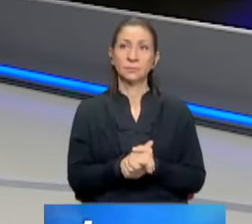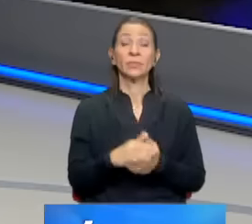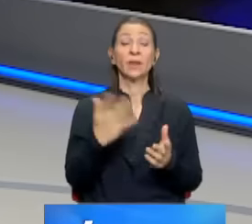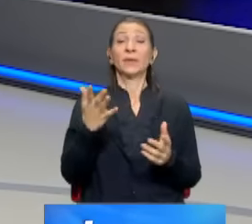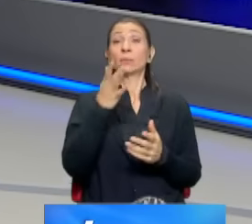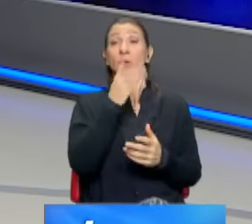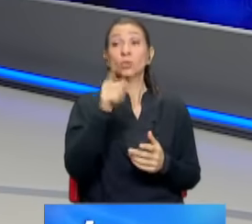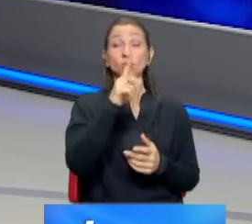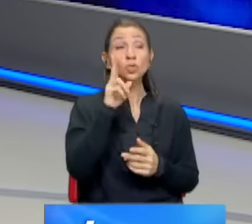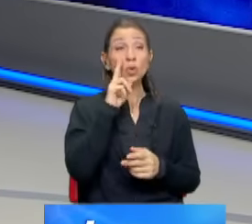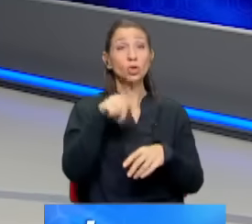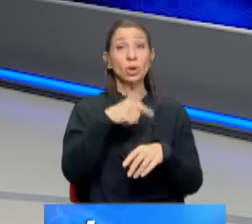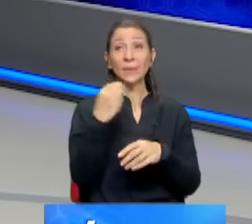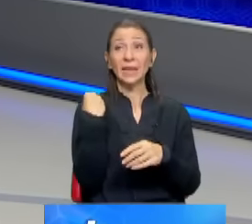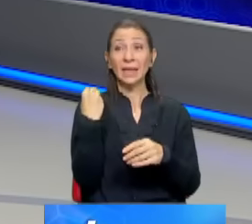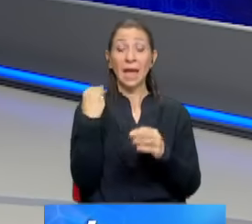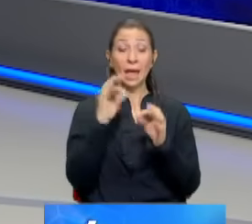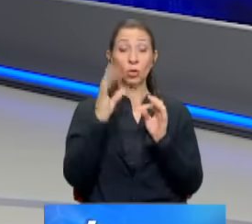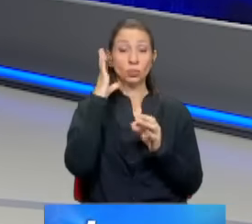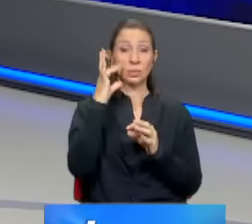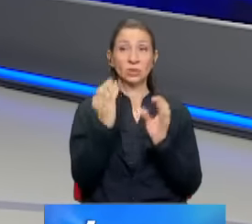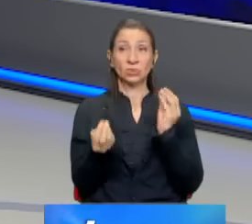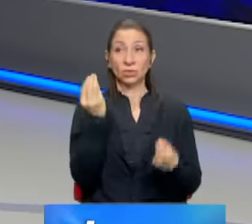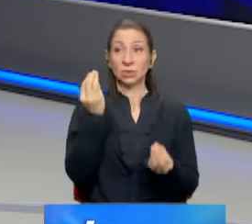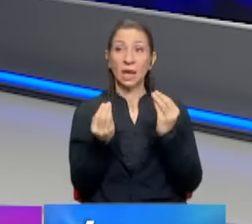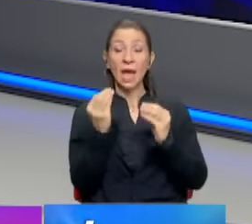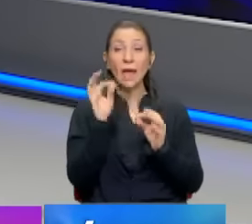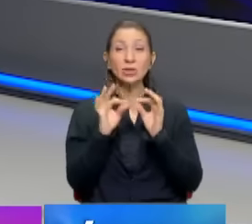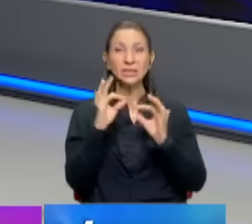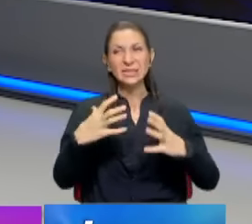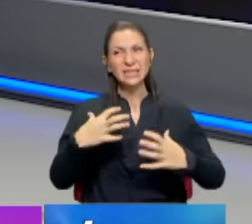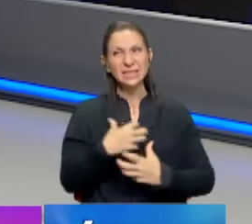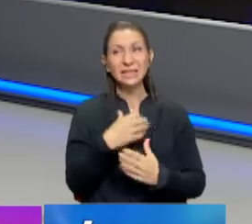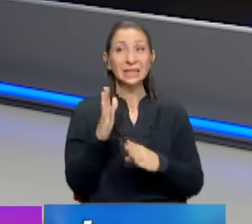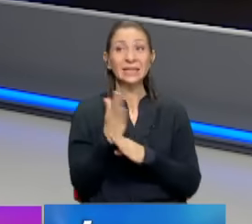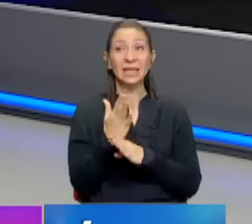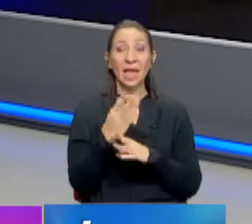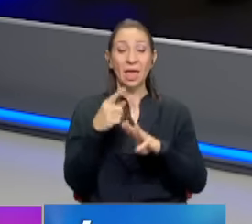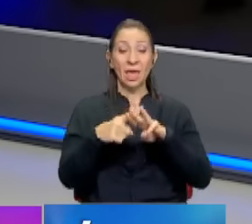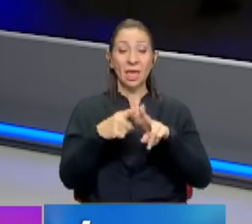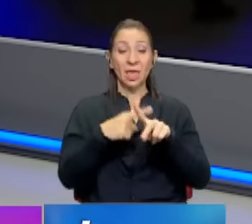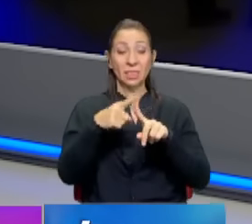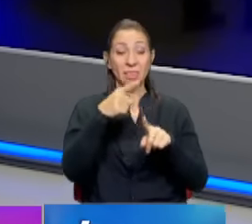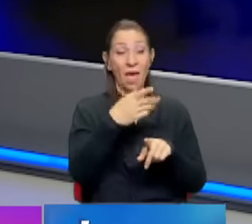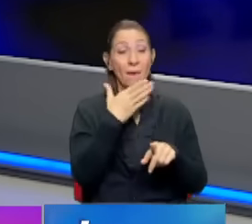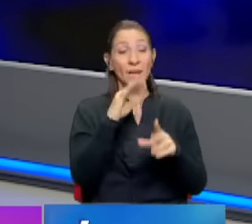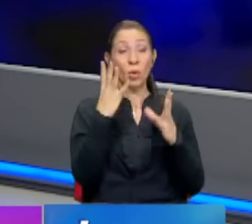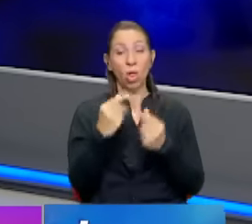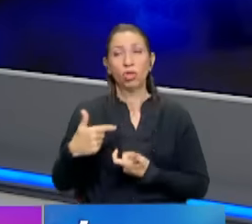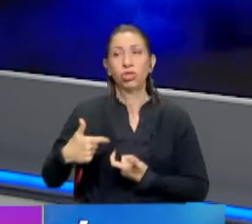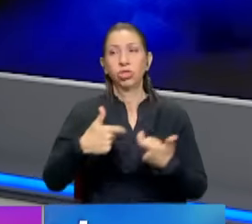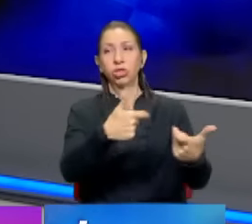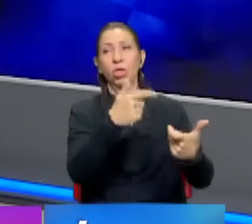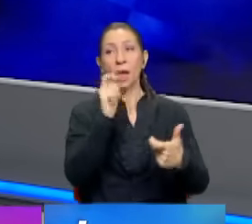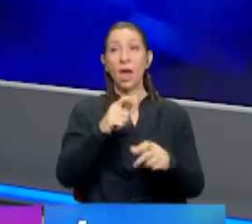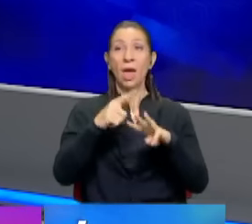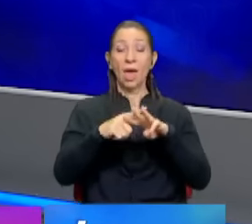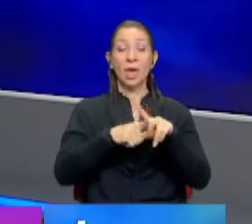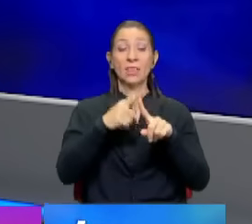Efendim biliyorsunuz son dönemde yeni yeni ekonomistler çıktı. Ekonomideki dar boğazın sebebini EYT'den emekli olanları gösterdi.